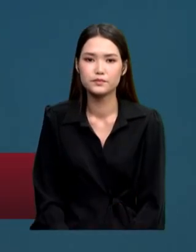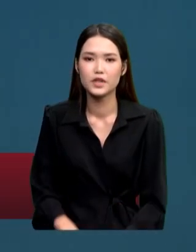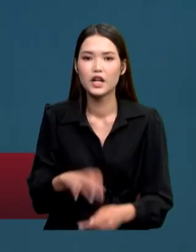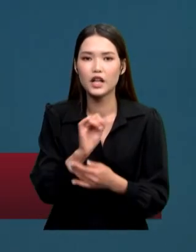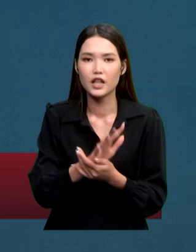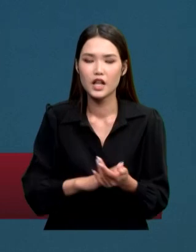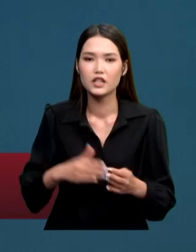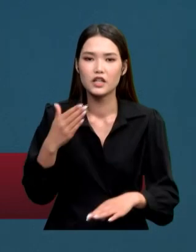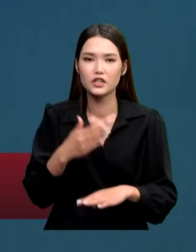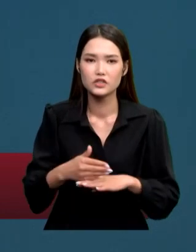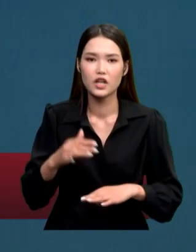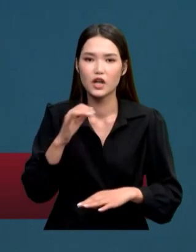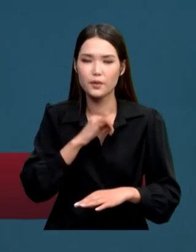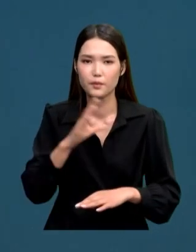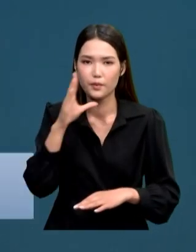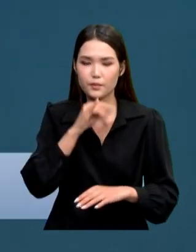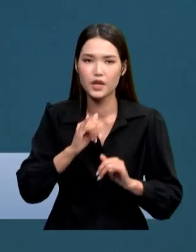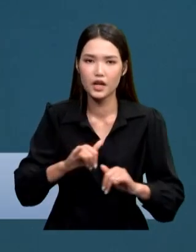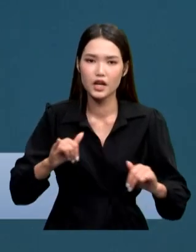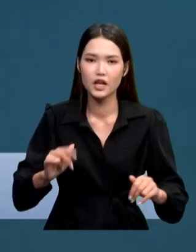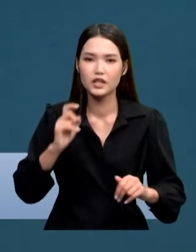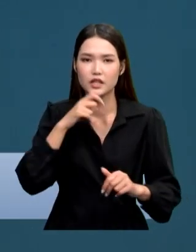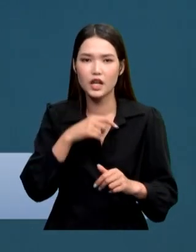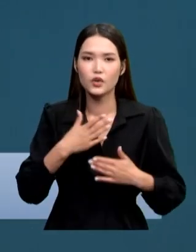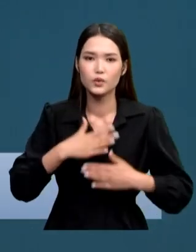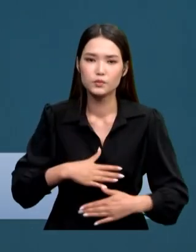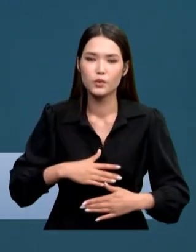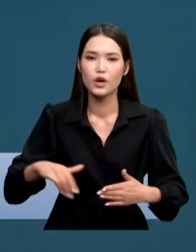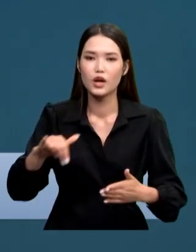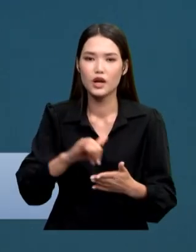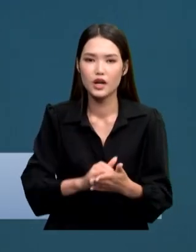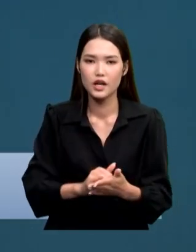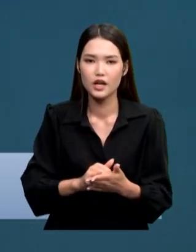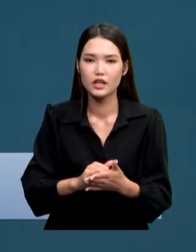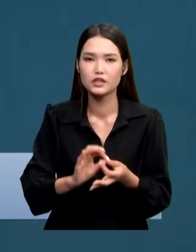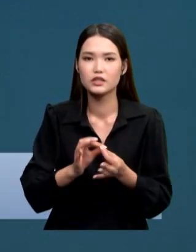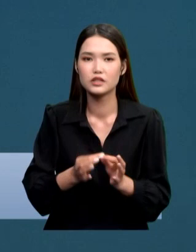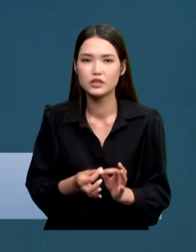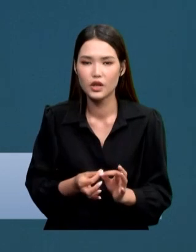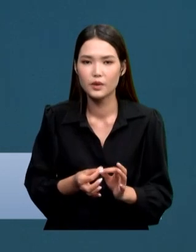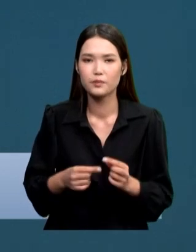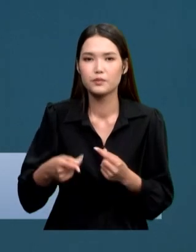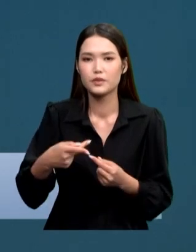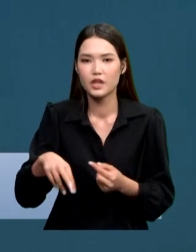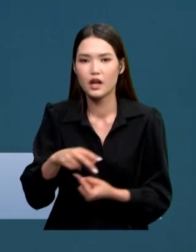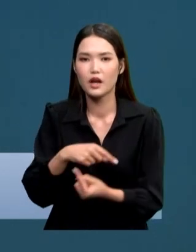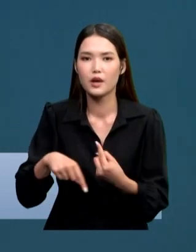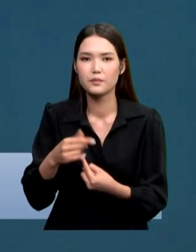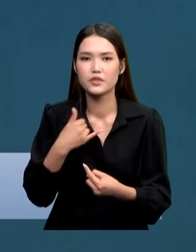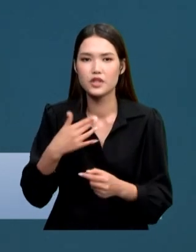Дальнейший шаг на пути развития наших экономических, добрососедских отношений. Огромный прорыв для бизнеса наших